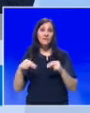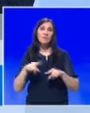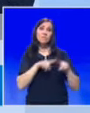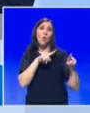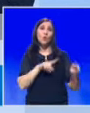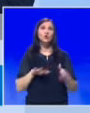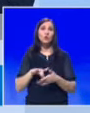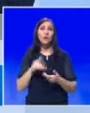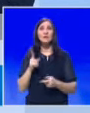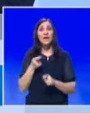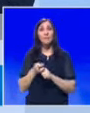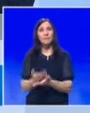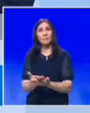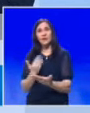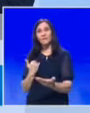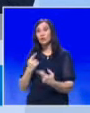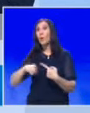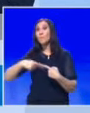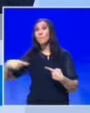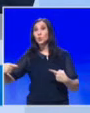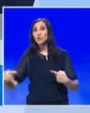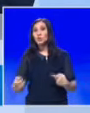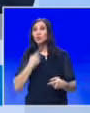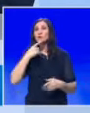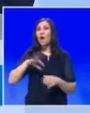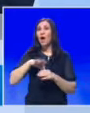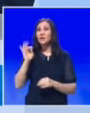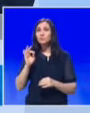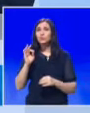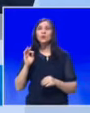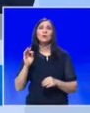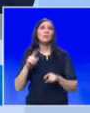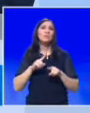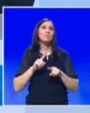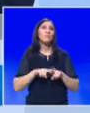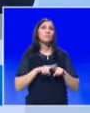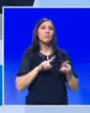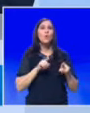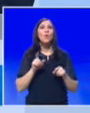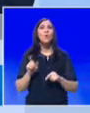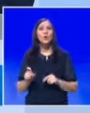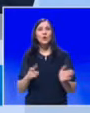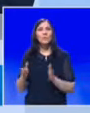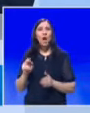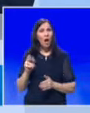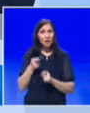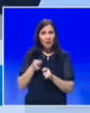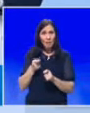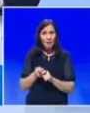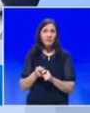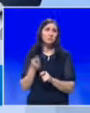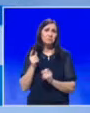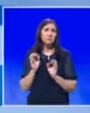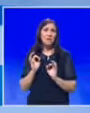колегия. Ние трябва да направим предварително процедура за избор на. И как ще направите тази процедура за избор, да речеме, на